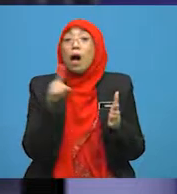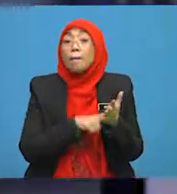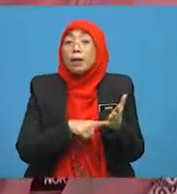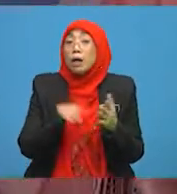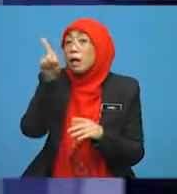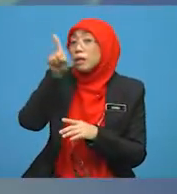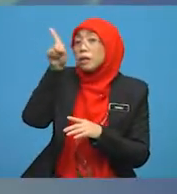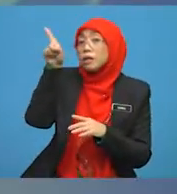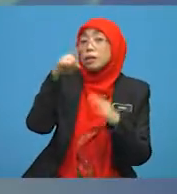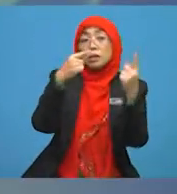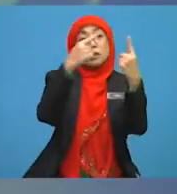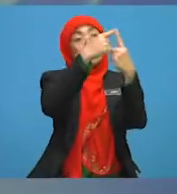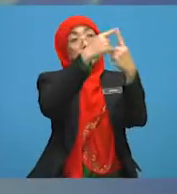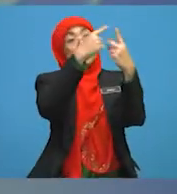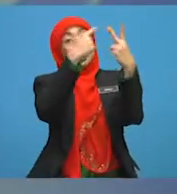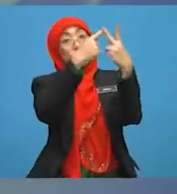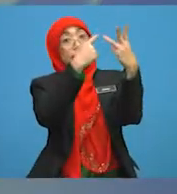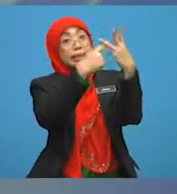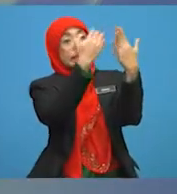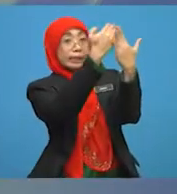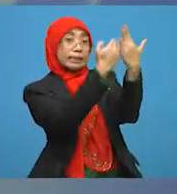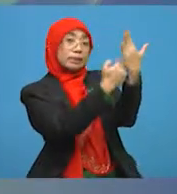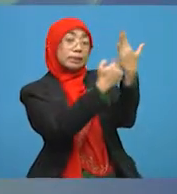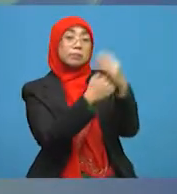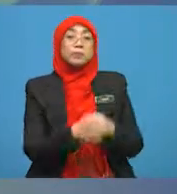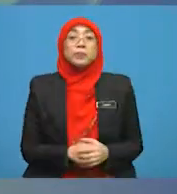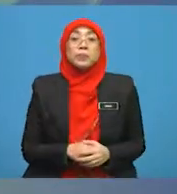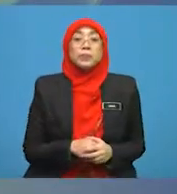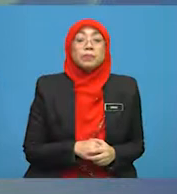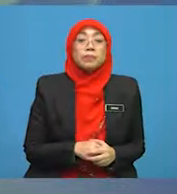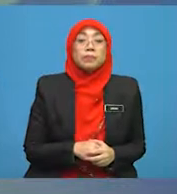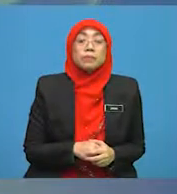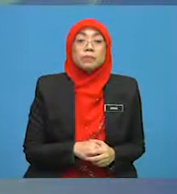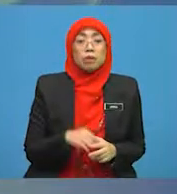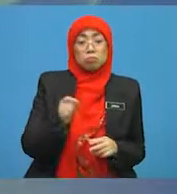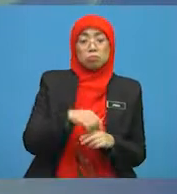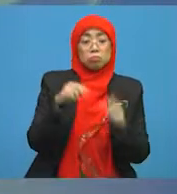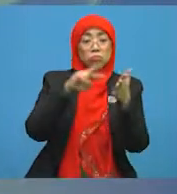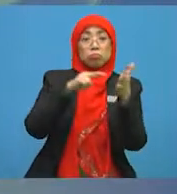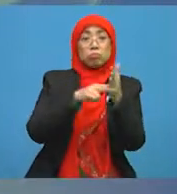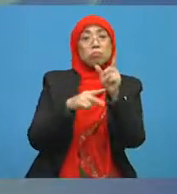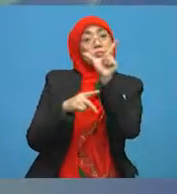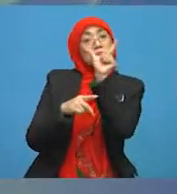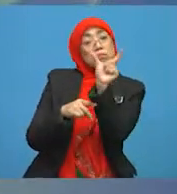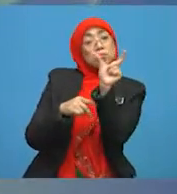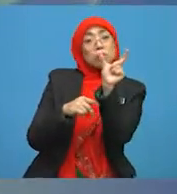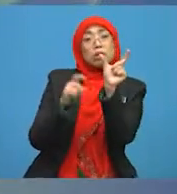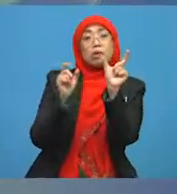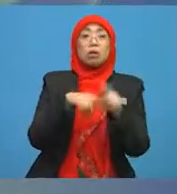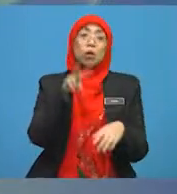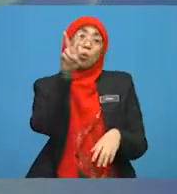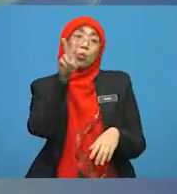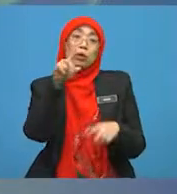homonim? Homonim boleh diartikan sebagai dua kata atau lebih yang memiliki bentuk yang